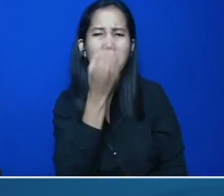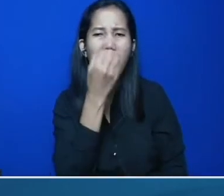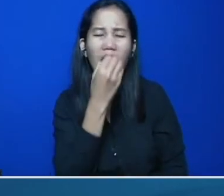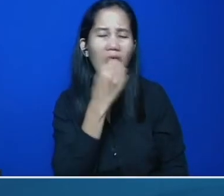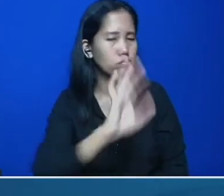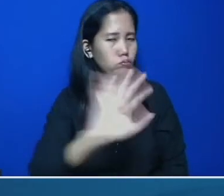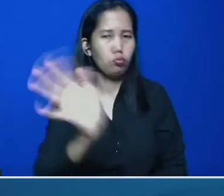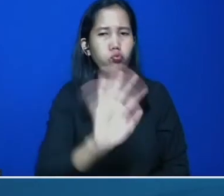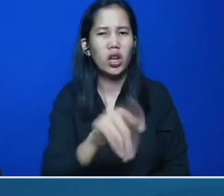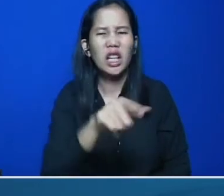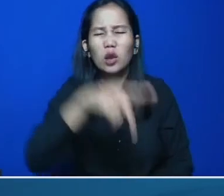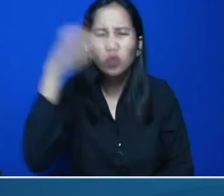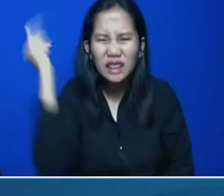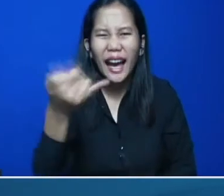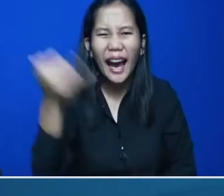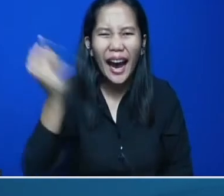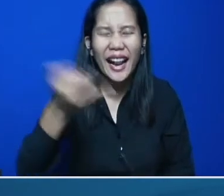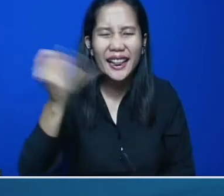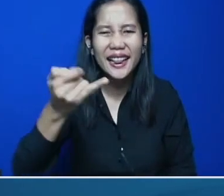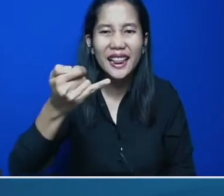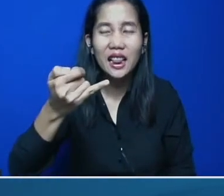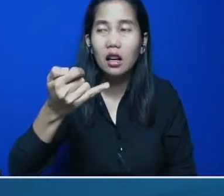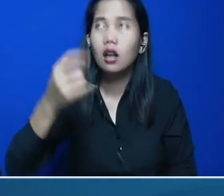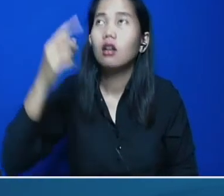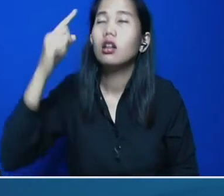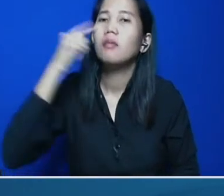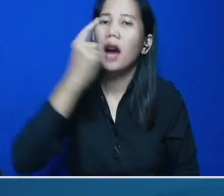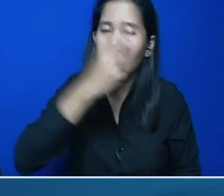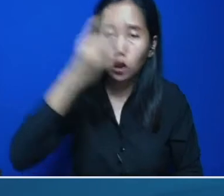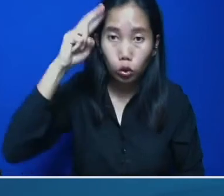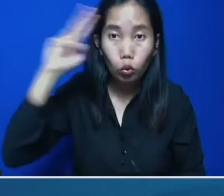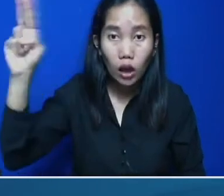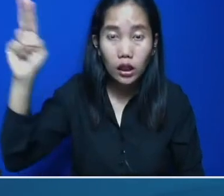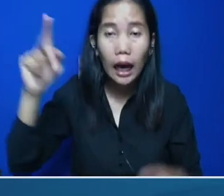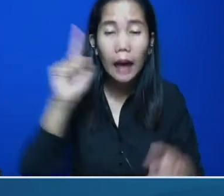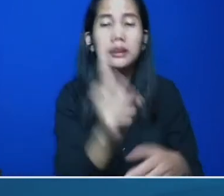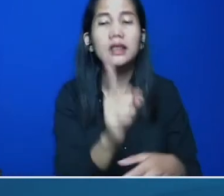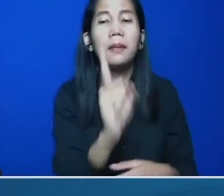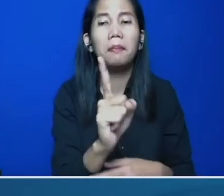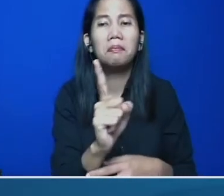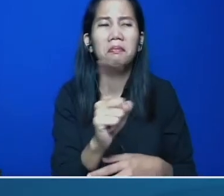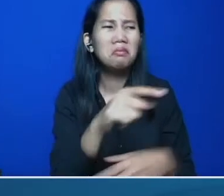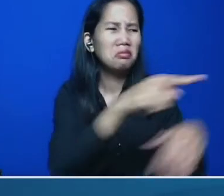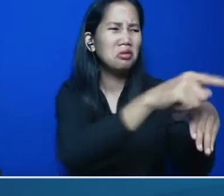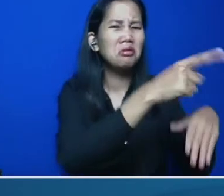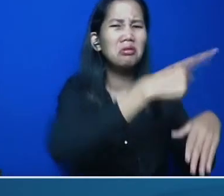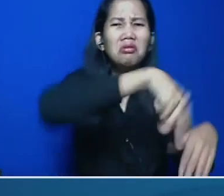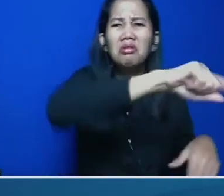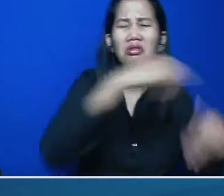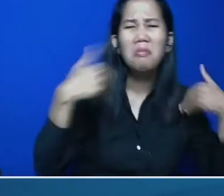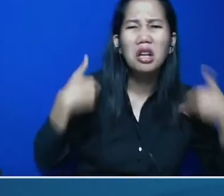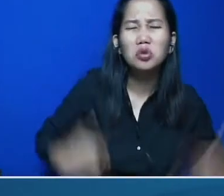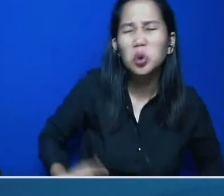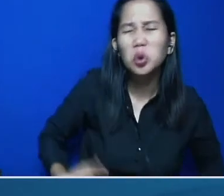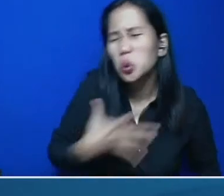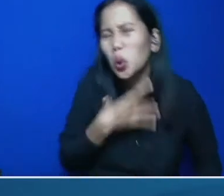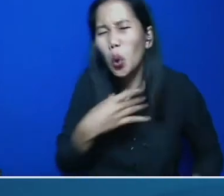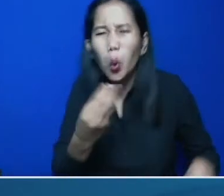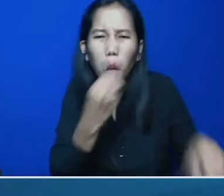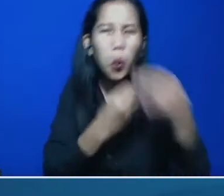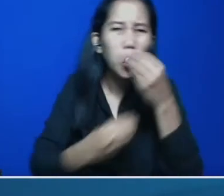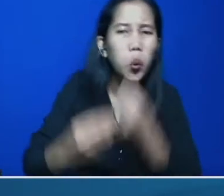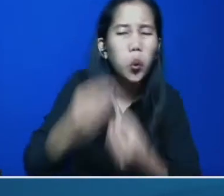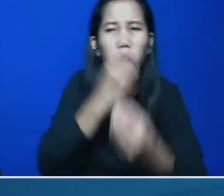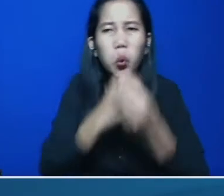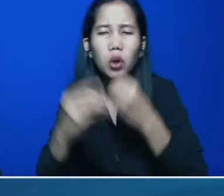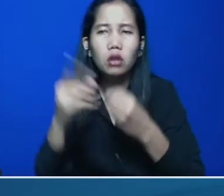lebih menyukai apa yang tidak Tuhan kehendaki kaki Betulkah oleh karena kelelawar kita juga tidak tahu dengan